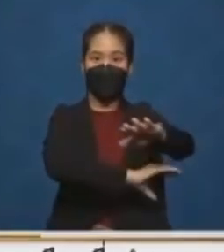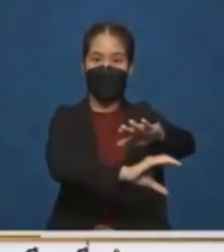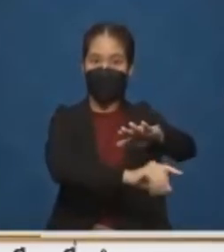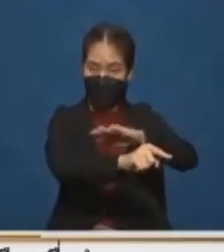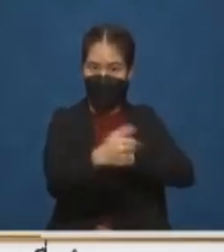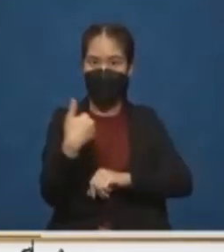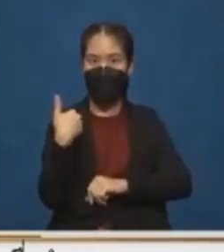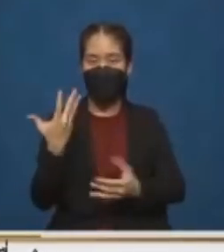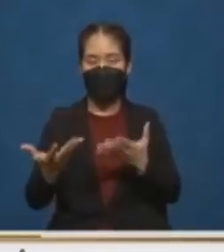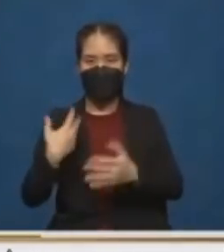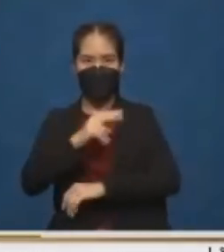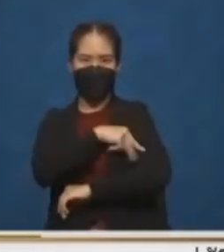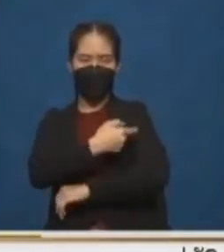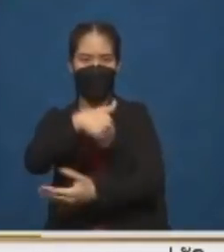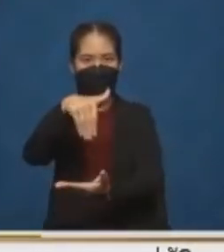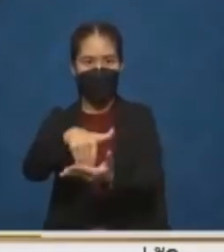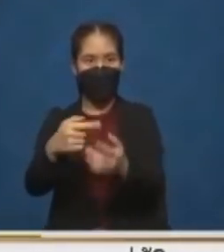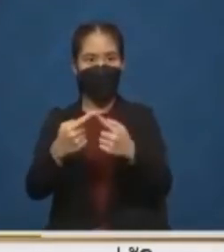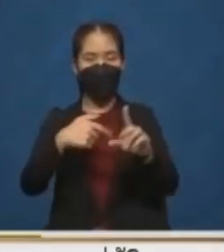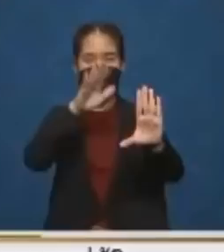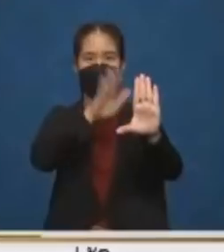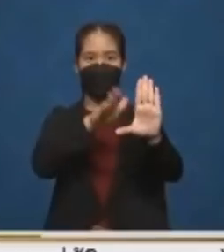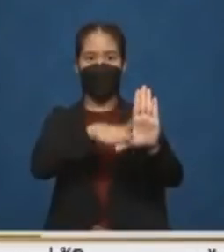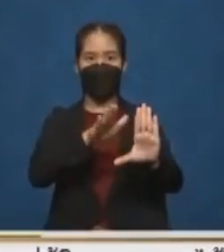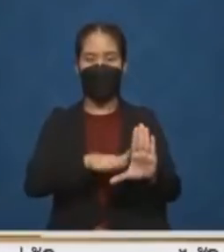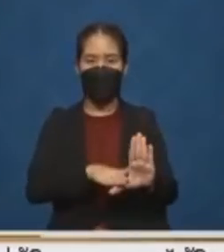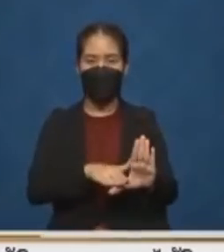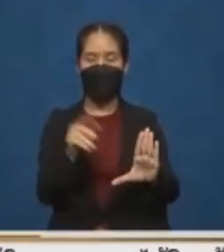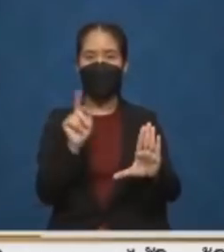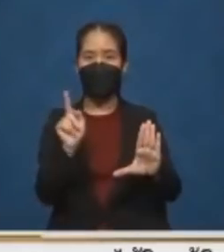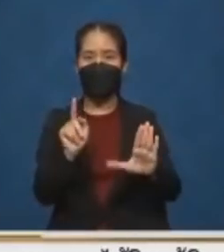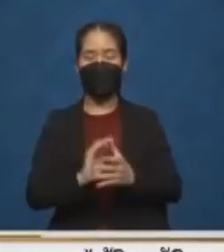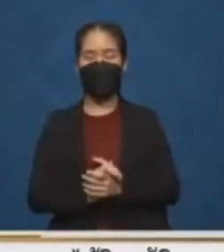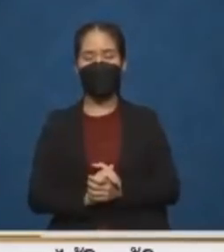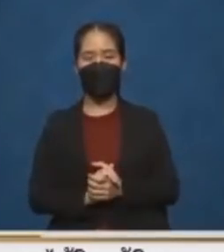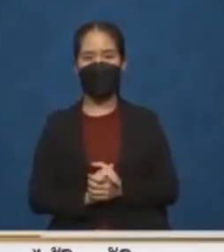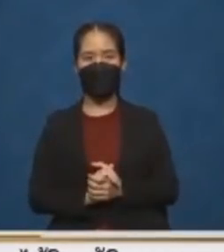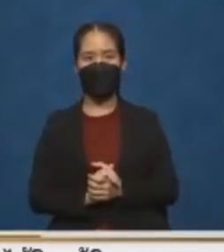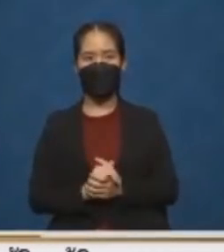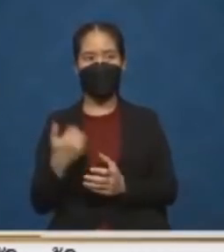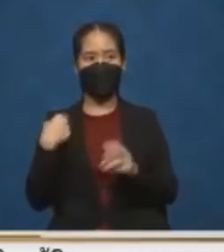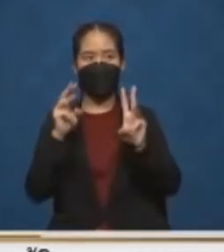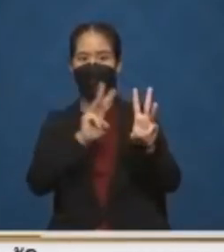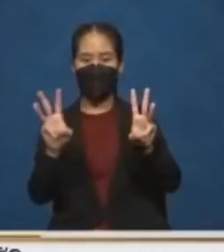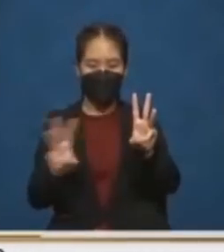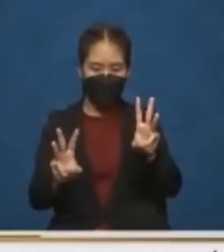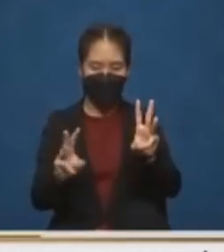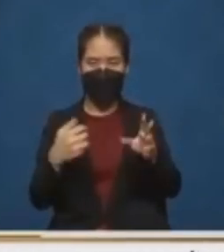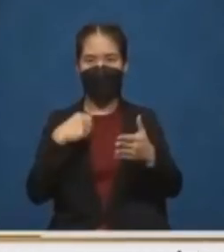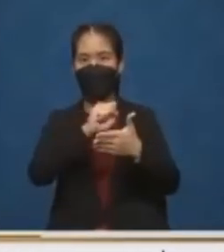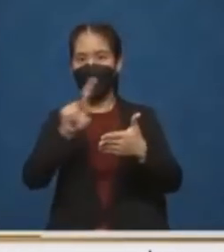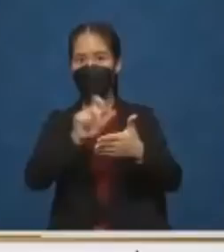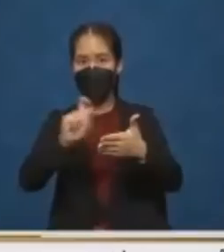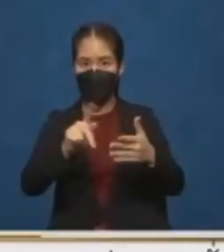ทประทานครับลงทะเบียกลงทะเบีนได้ไม่รู้กี่เว็ไต์ไม่รู้กี่แอพลิเคชัน